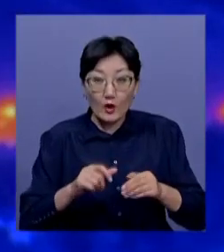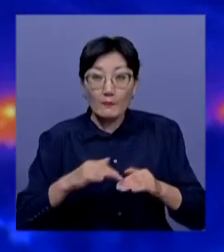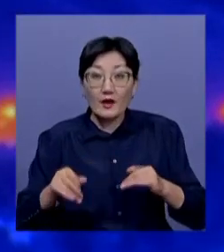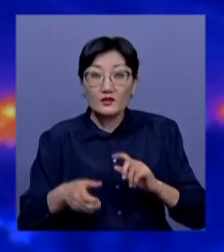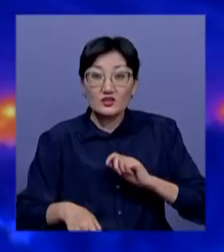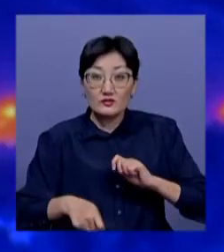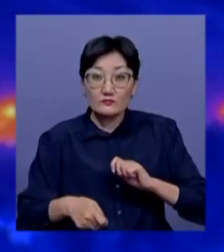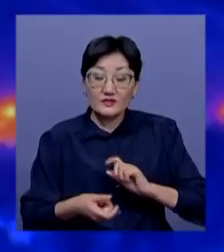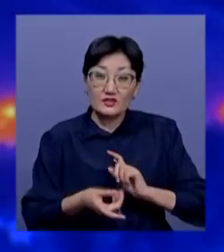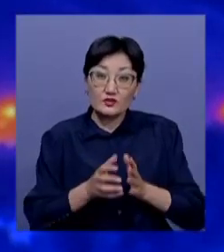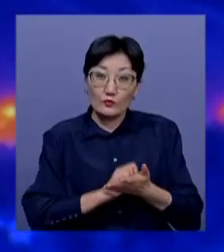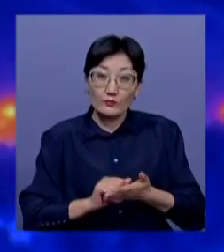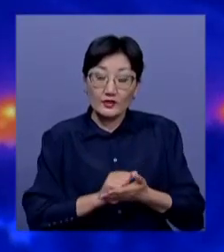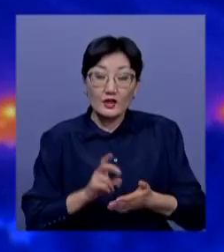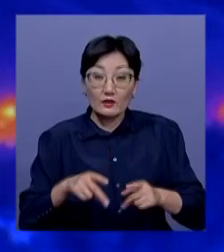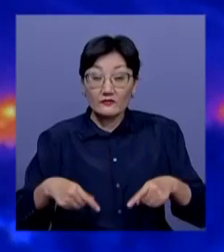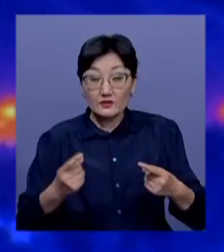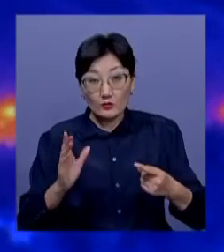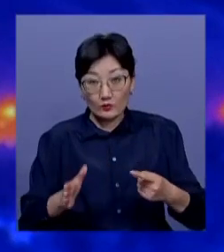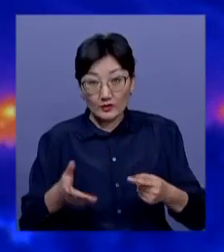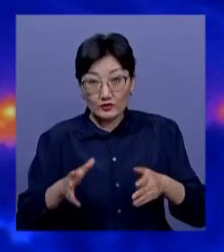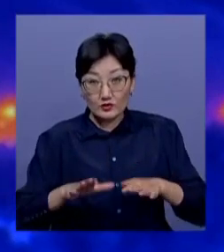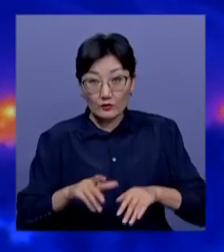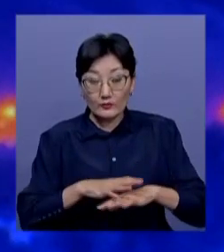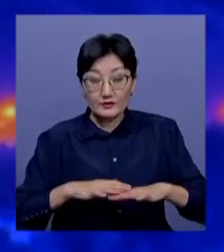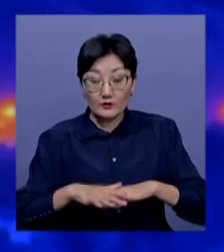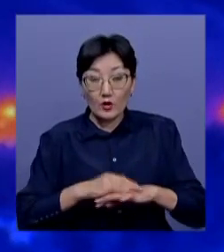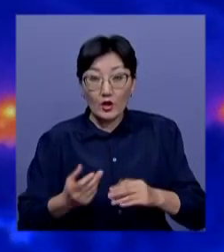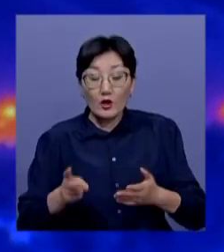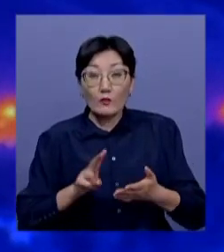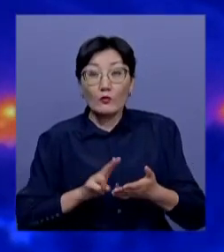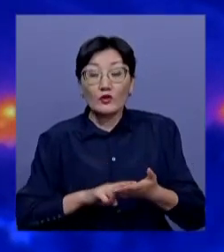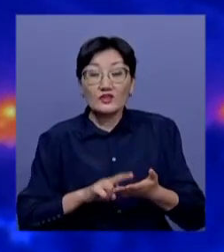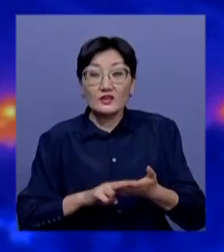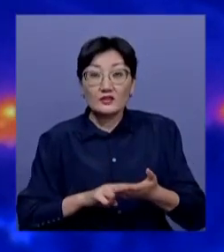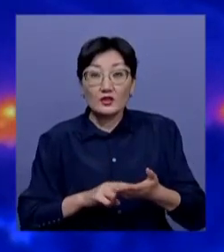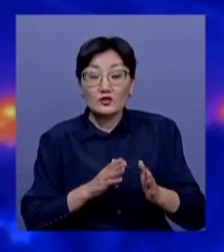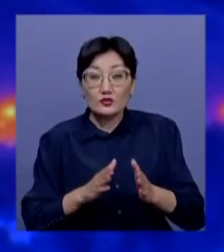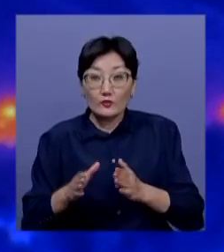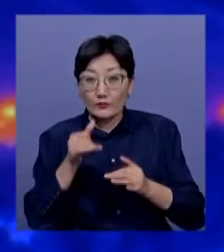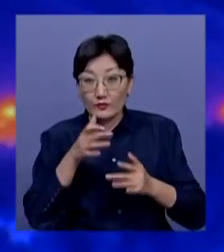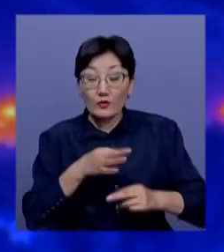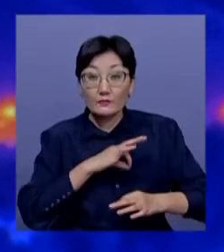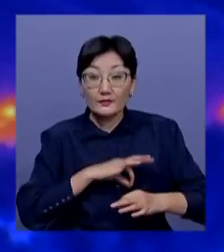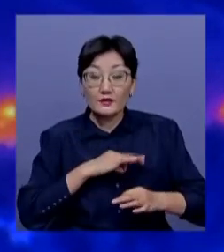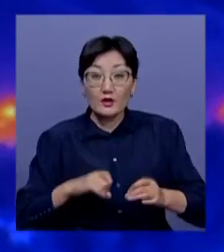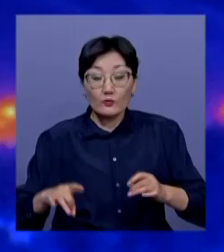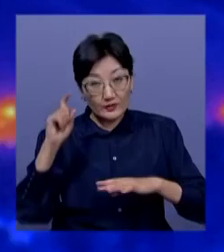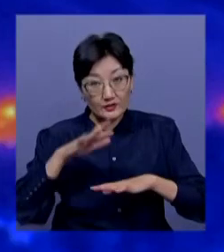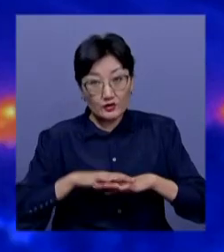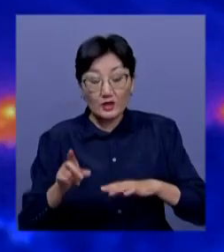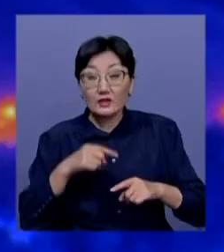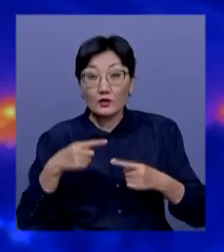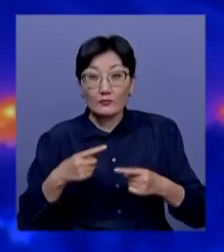айналдырып кеткен. Енді оны кім қалпына келтіреді? Жергілікті тұрғындар орнатылған жүйелерді неге пайдалана алмай отыр? Аудан әкімдігі не